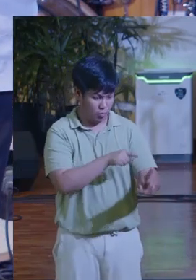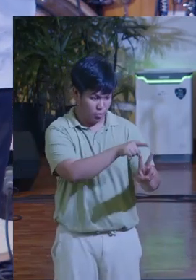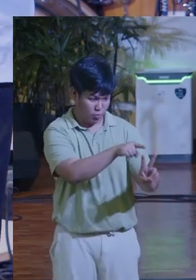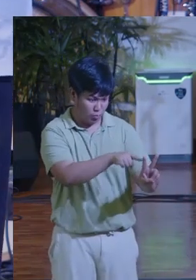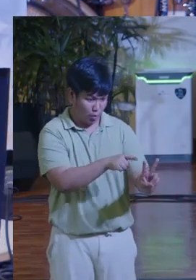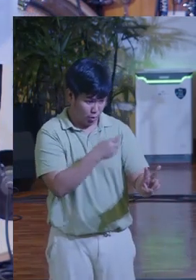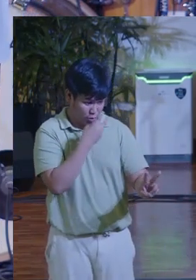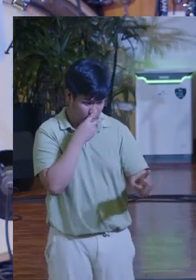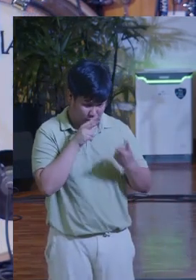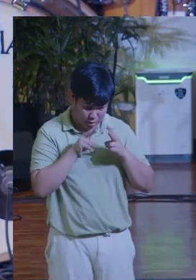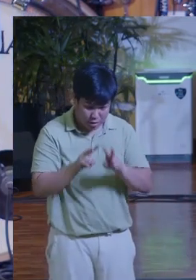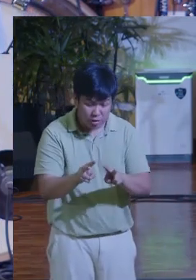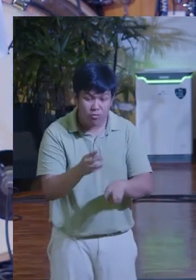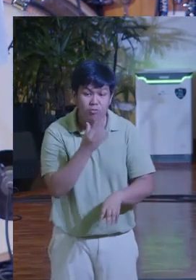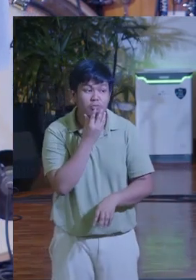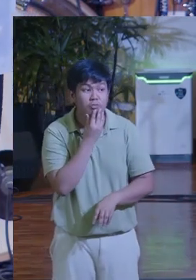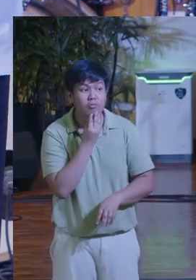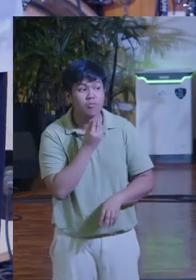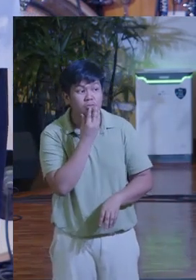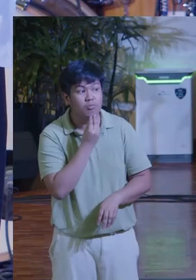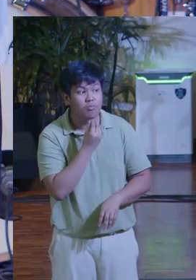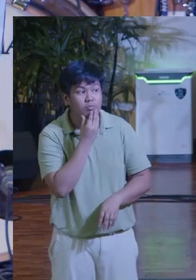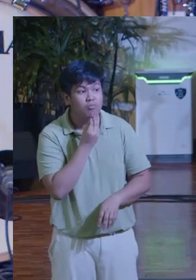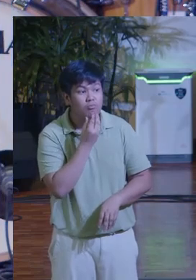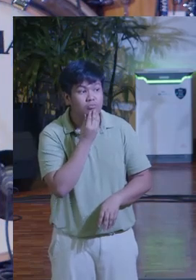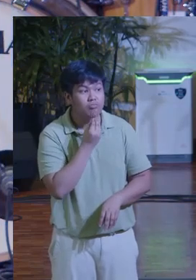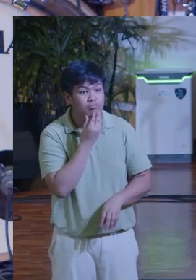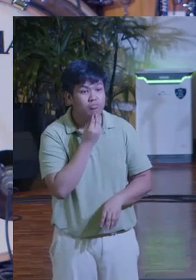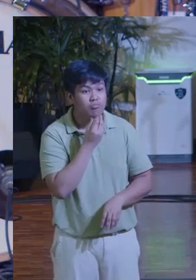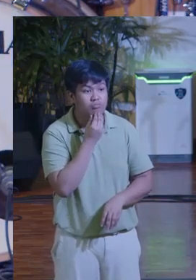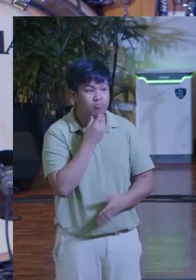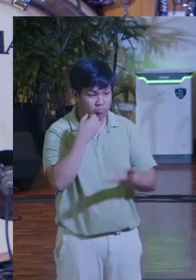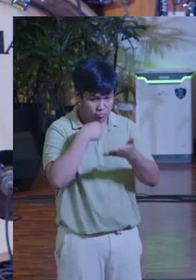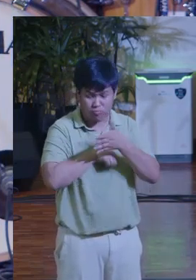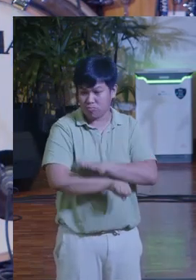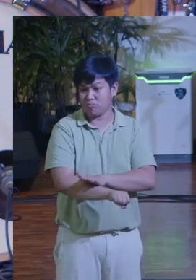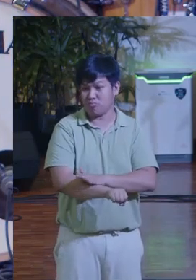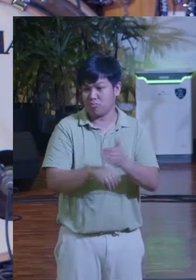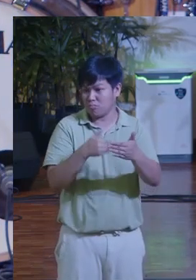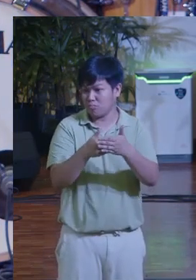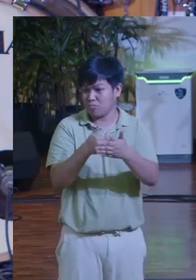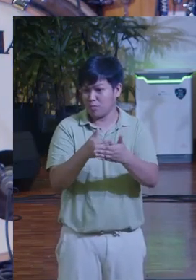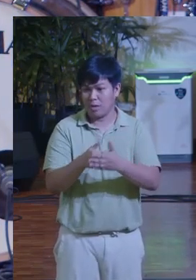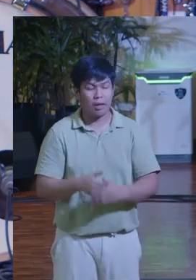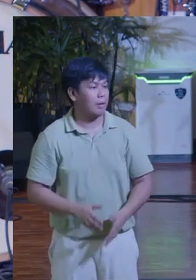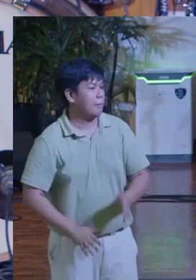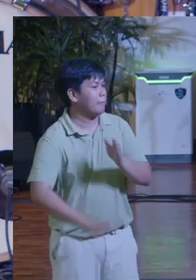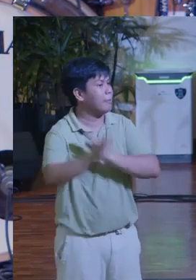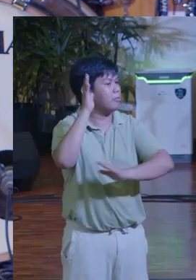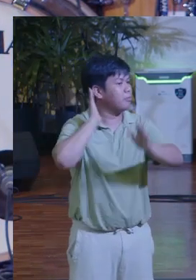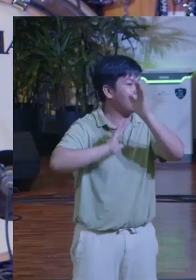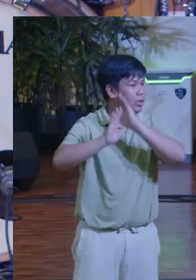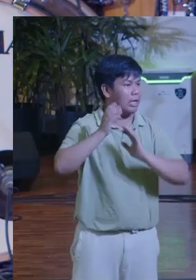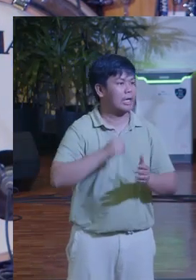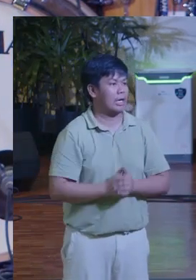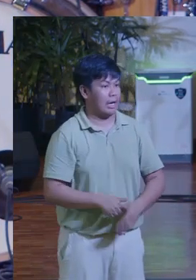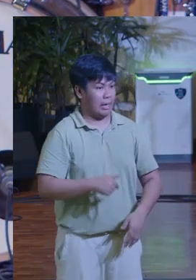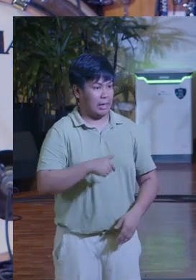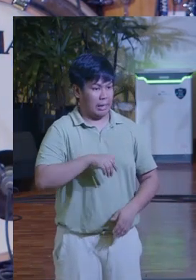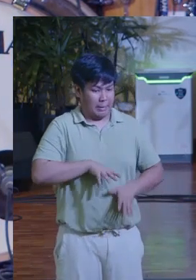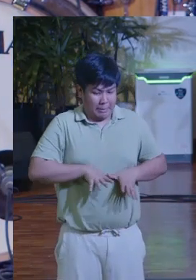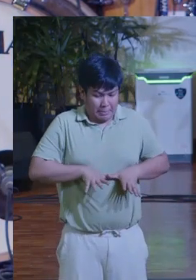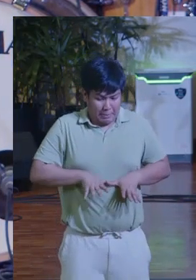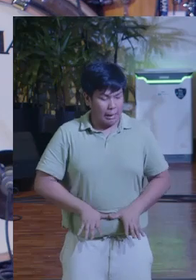women and see them on the birth stool, yung birth stool po, ang panganganak po nila, nakaupo po ang babae,